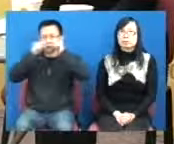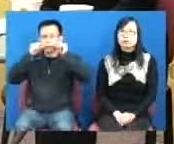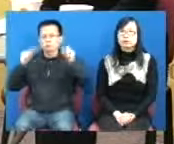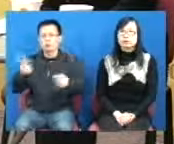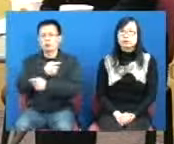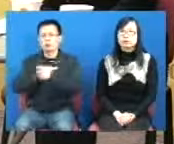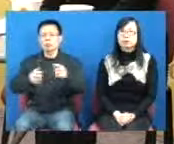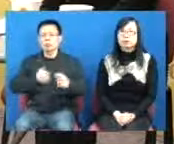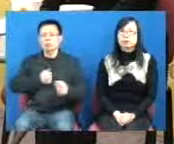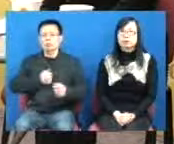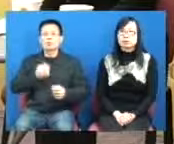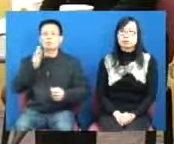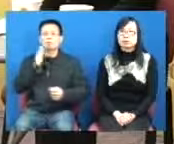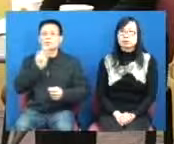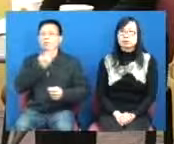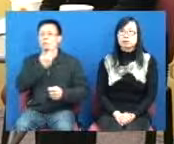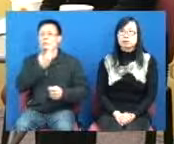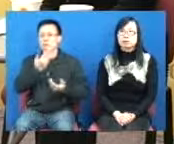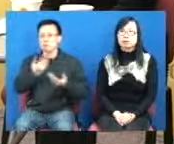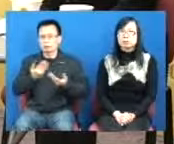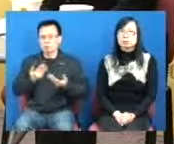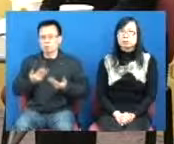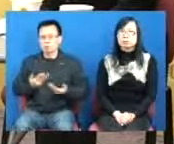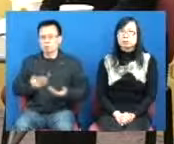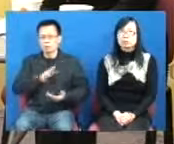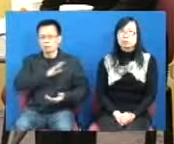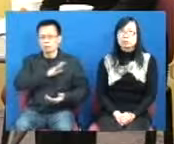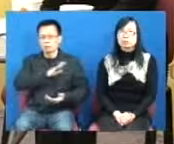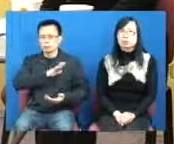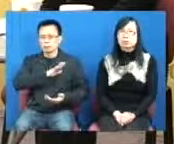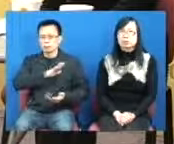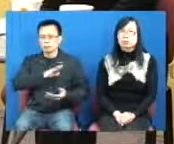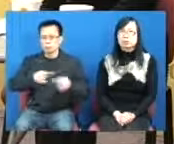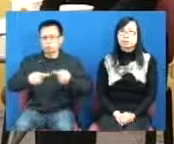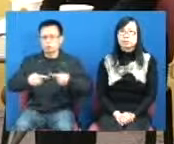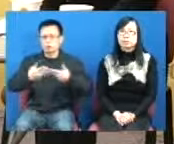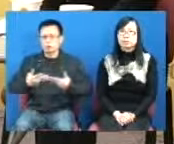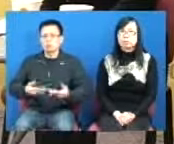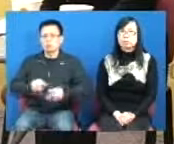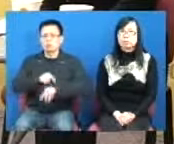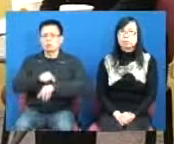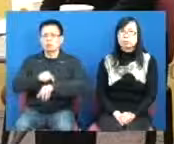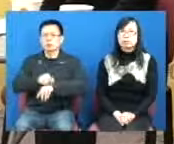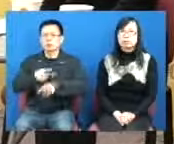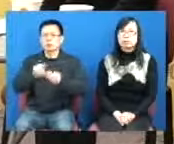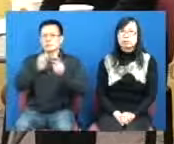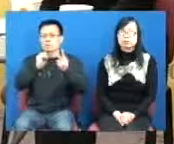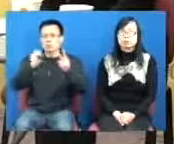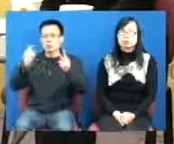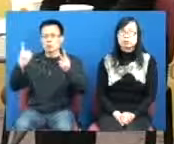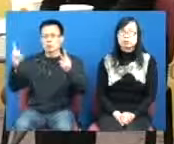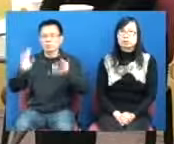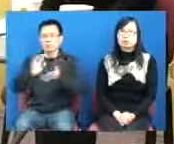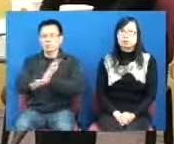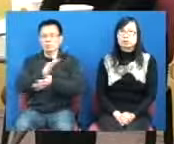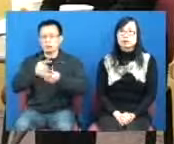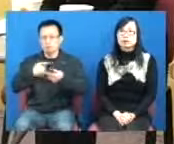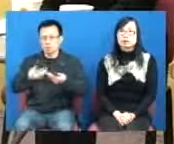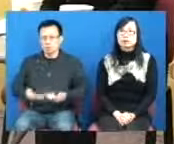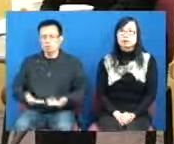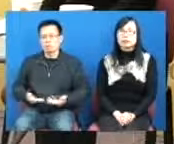他的態度正正其實我覺得已經不是很合時宜因為在2011年的時候我們